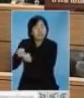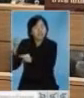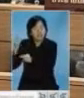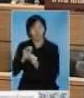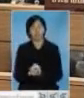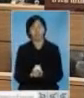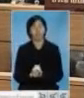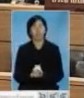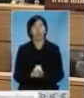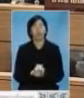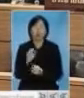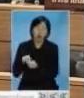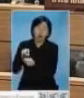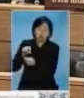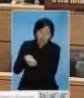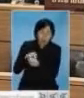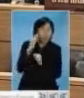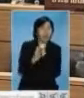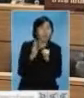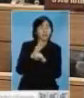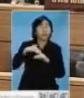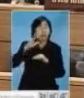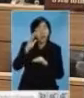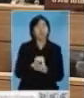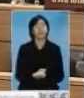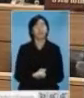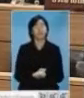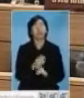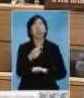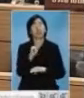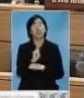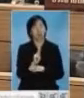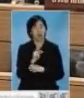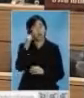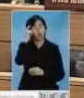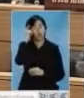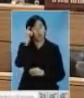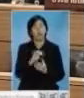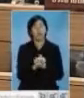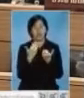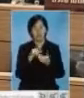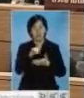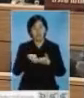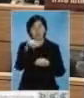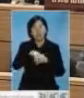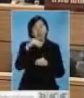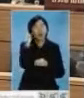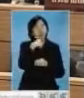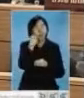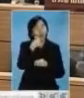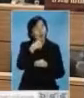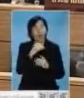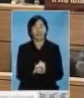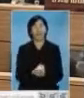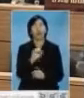แม้นว่าออกจากพรรคมาแล้วไม่น้อยกว่า5ปีท่านประธานยอมรับไหมครับท่านผ่านการเลือกตั้งมาหลายครั้ง